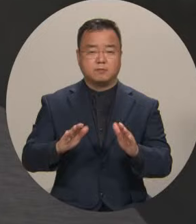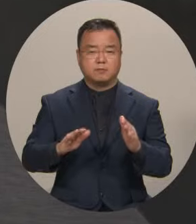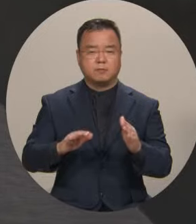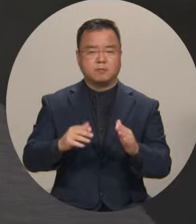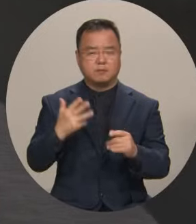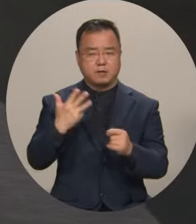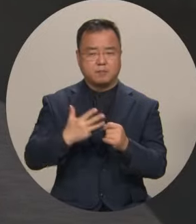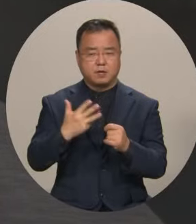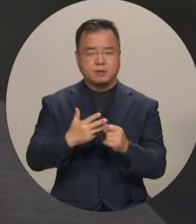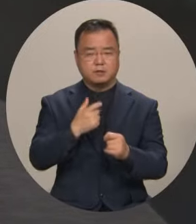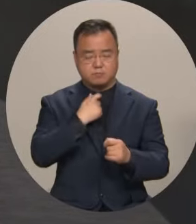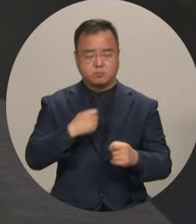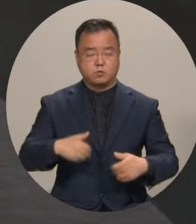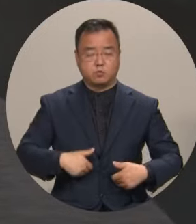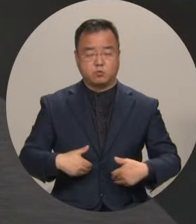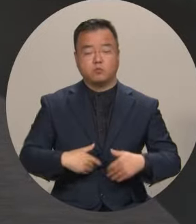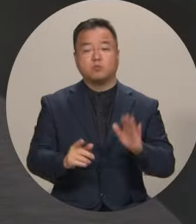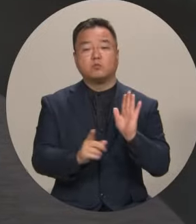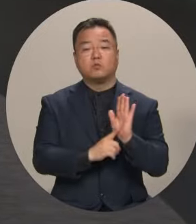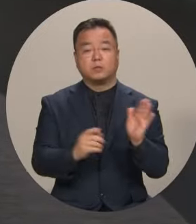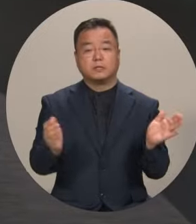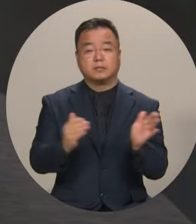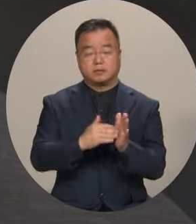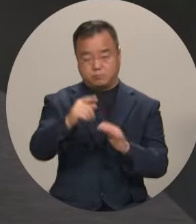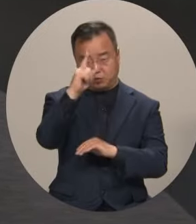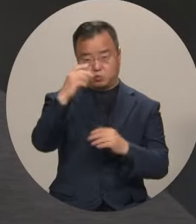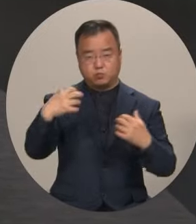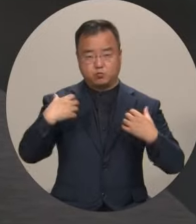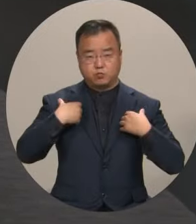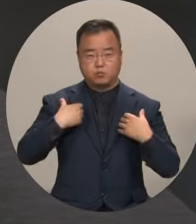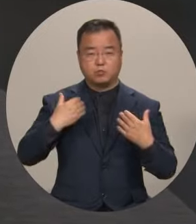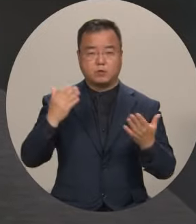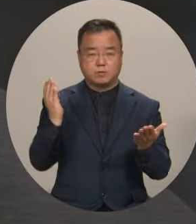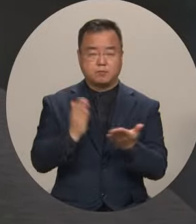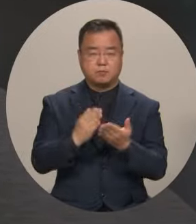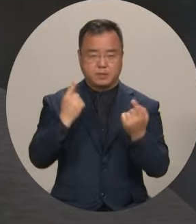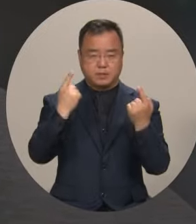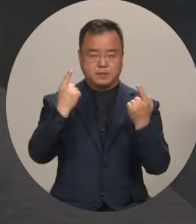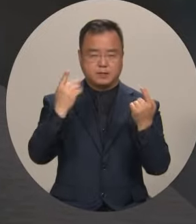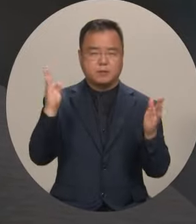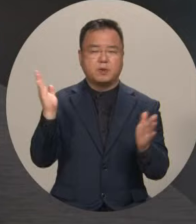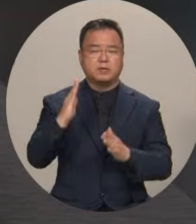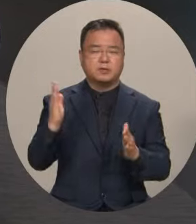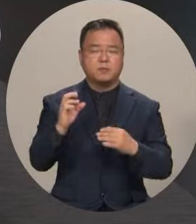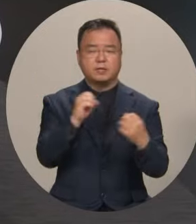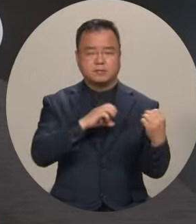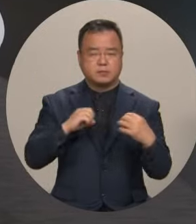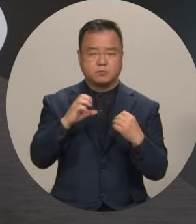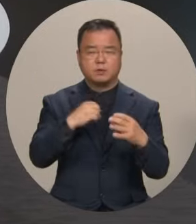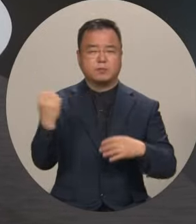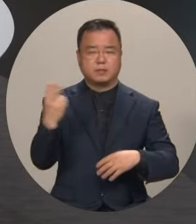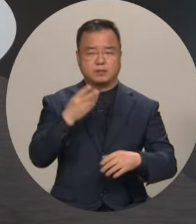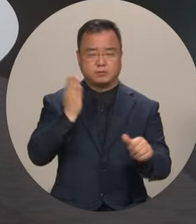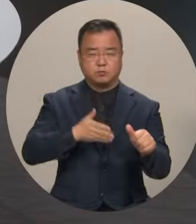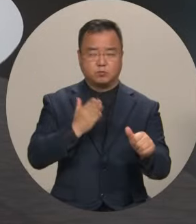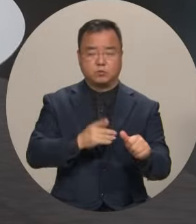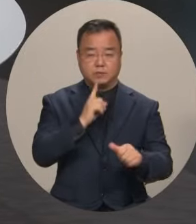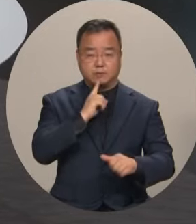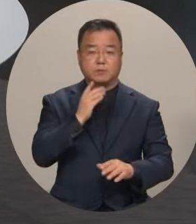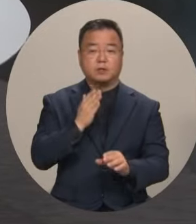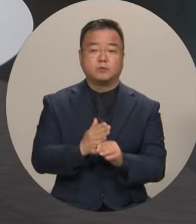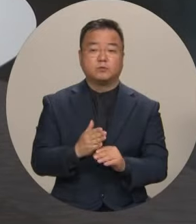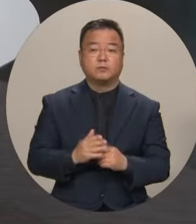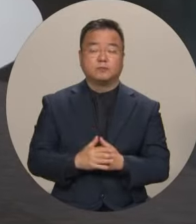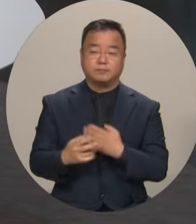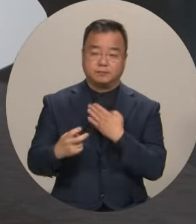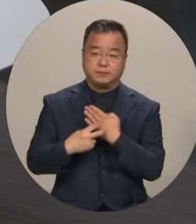요구안을 공포했다이를 바탕으로 정부가 그 대학생들과 대화를 좀 조속히 진행해라 다시 한번 촉구했습니다네